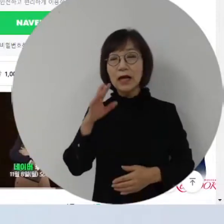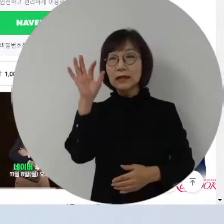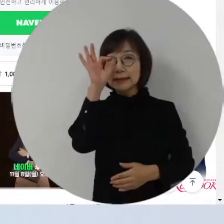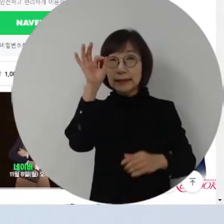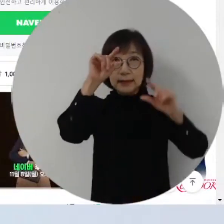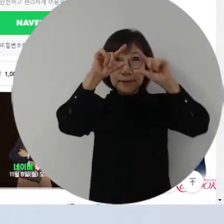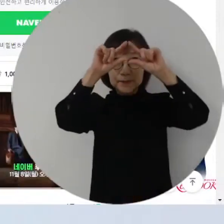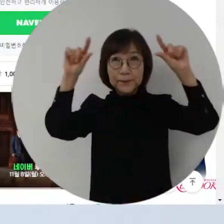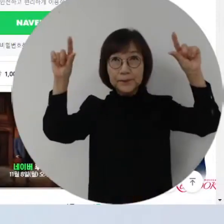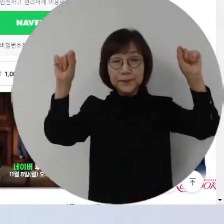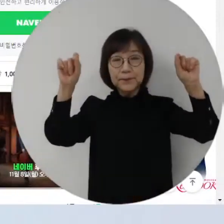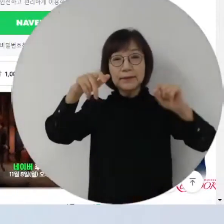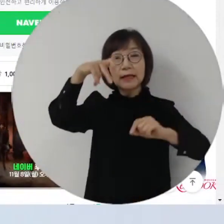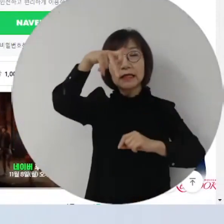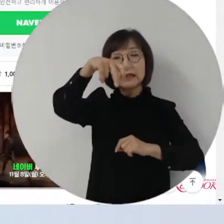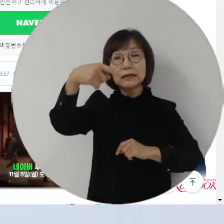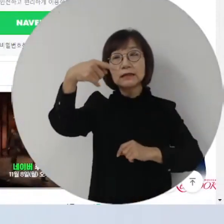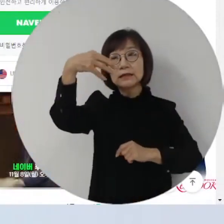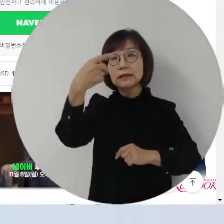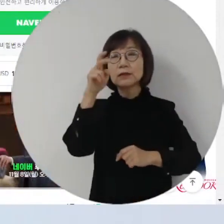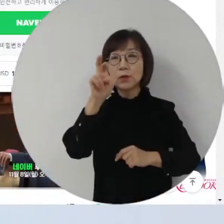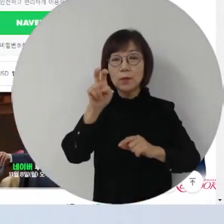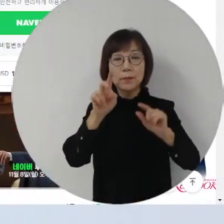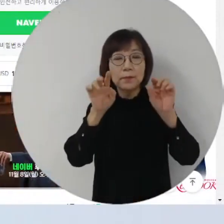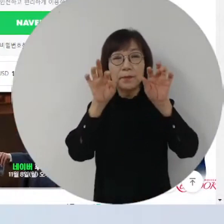그 다음 엔터.